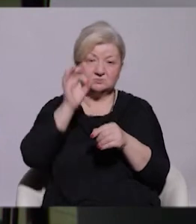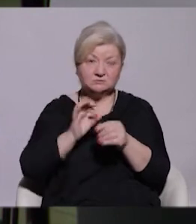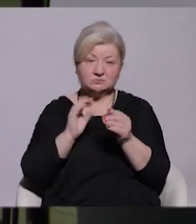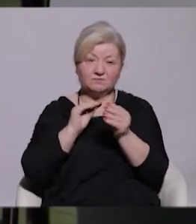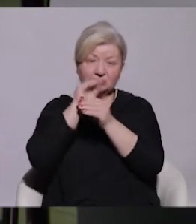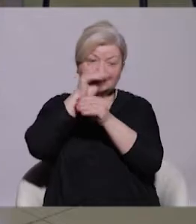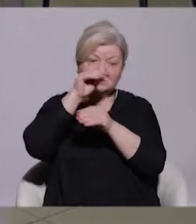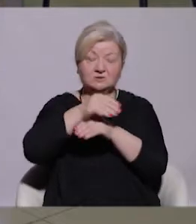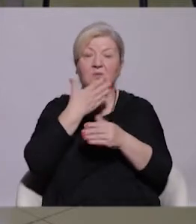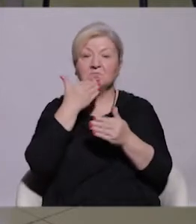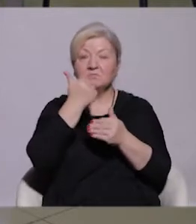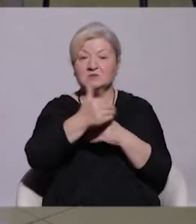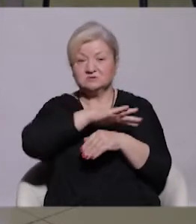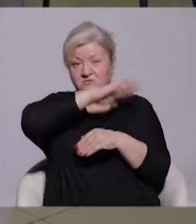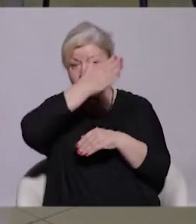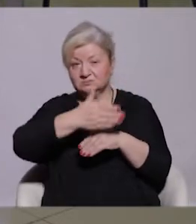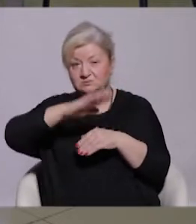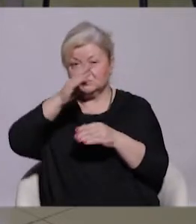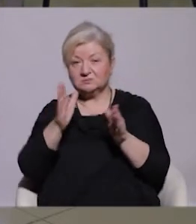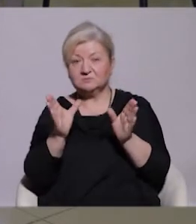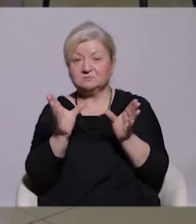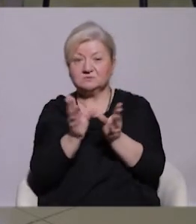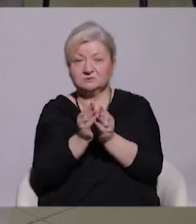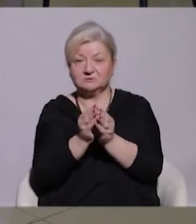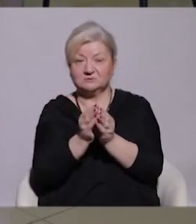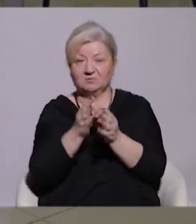სიგრძე მცირდება. ისე, რადგან ეს ორი